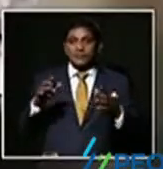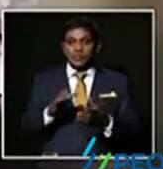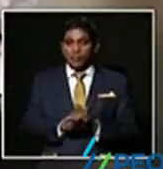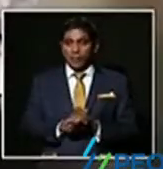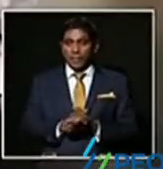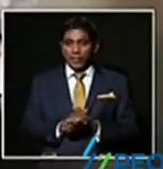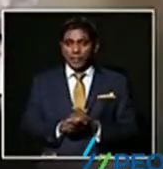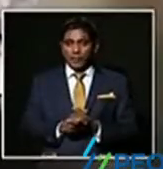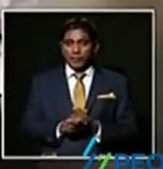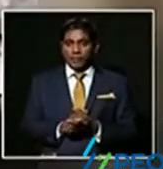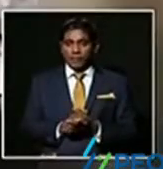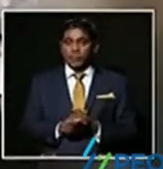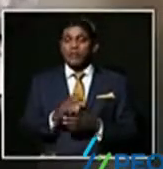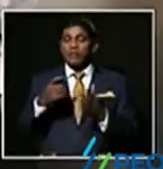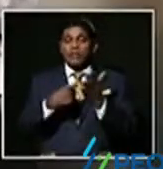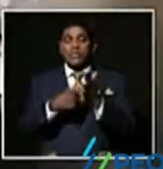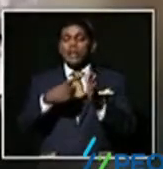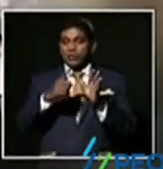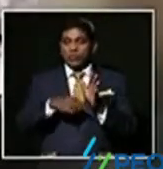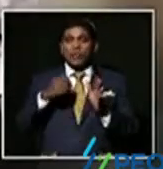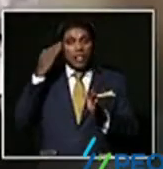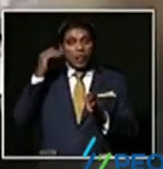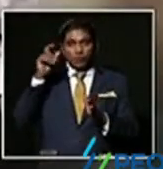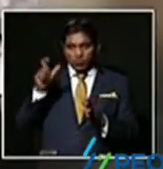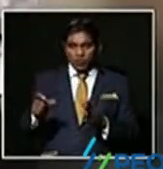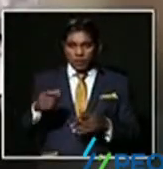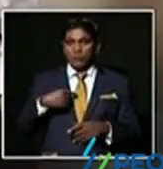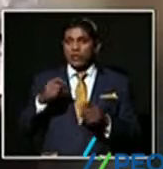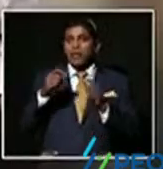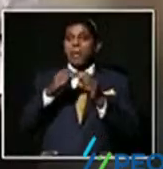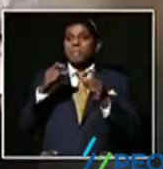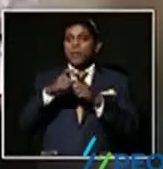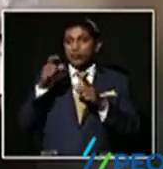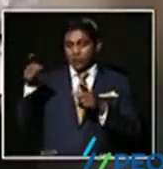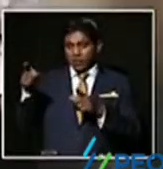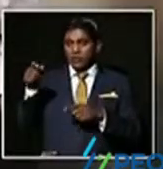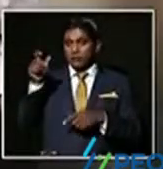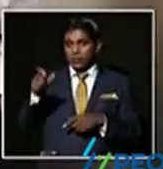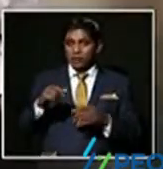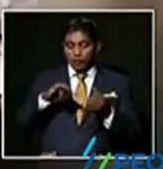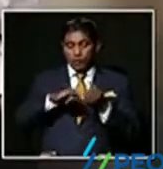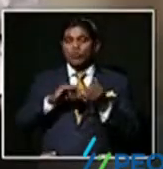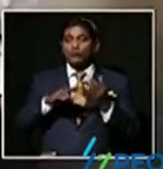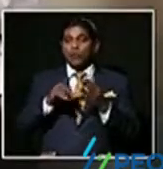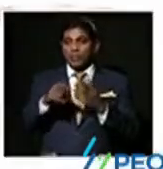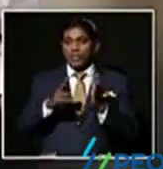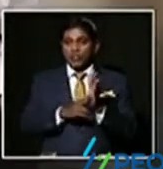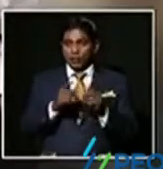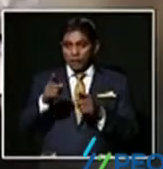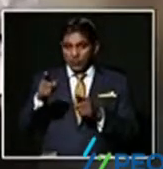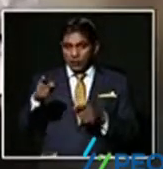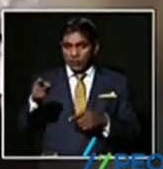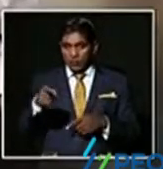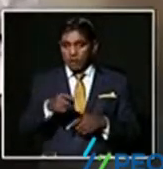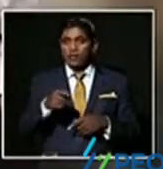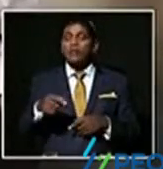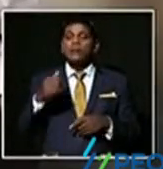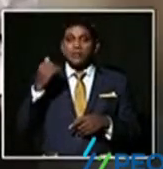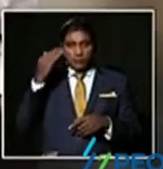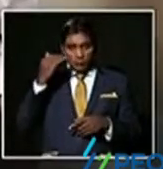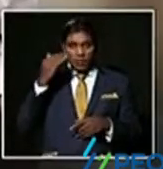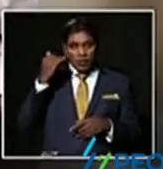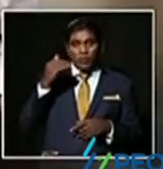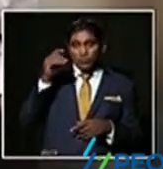රාජකුමාරි කියන කාන්තාවක් දෙමෝදර බදුල්ල දිස්ත්‍රික්කයේ අයිති වෙන එක්කෙනා සුධර්ම නෙතිකුමාර රජයවර්ධන කියන කාන්තාවකගේ කලාකරු